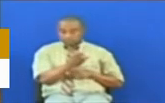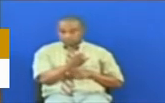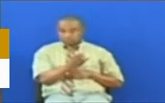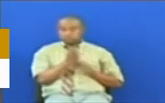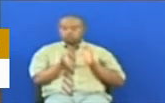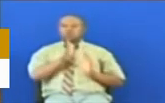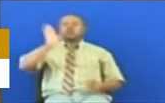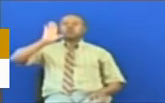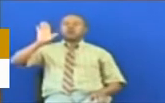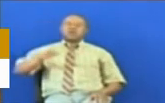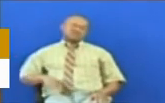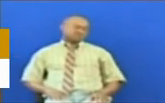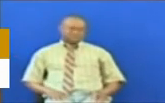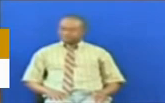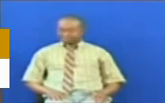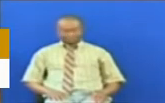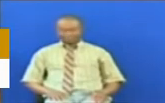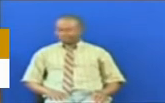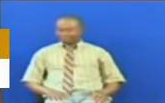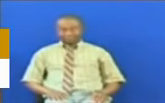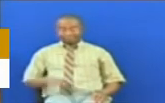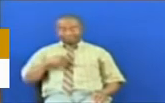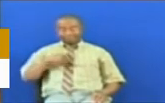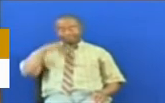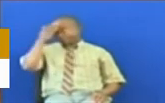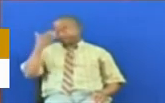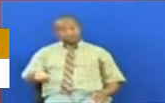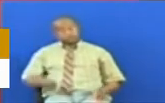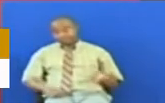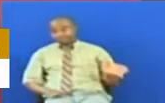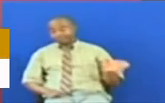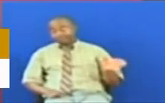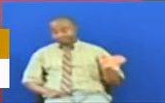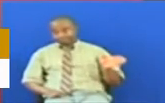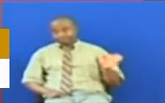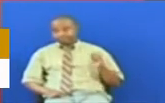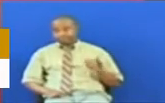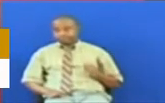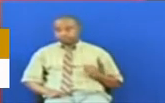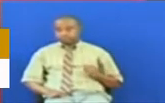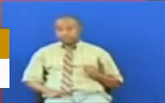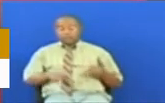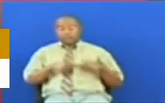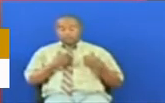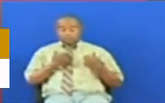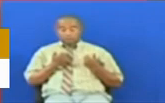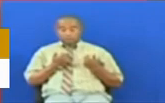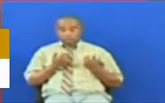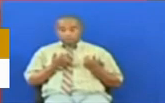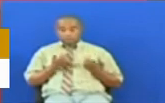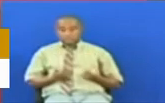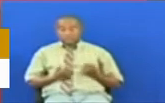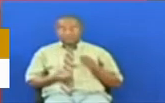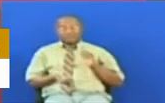kuaga. Kwa hiyo ni sijui. Lakini kwa vitu vya kuachiana pia navyo kiweka muda mrefu